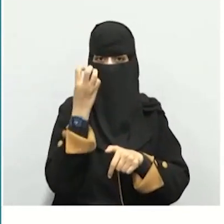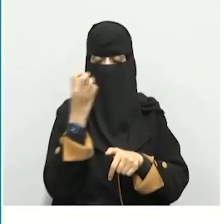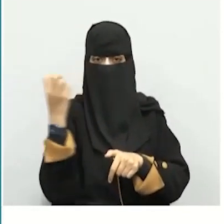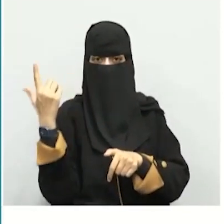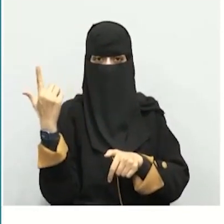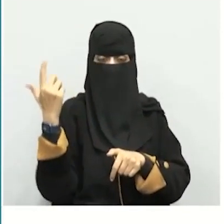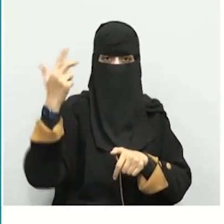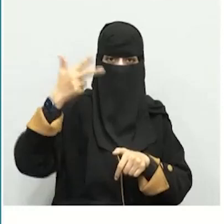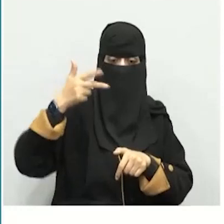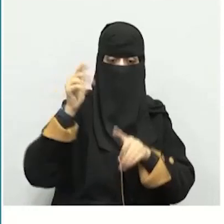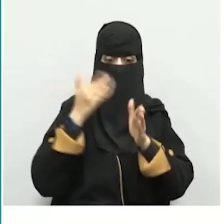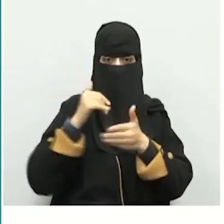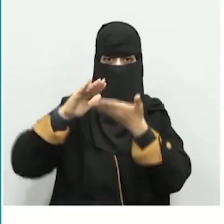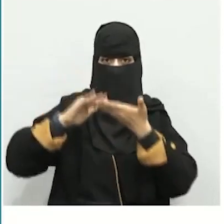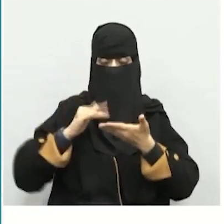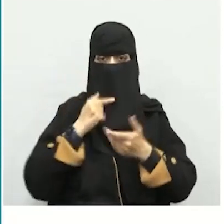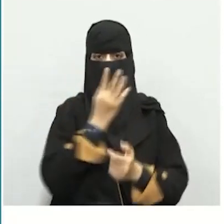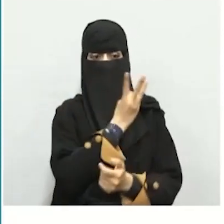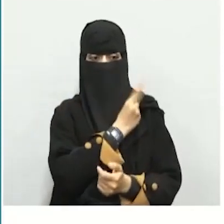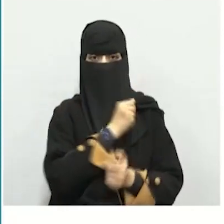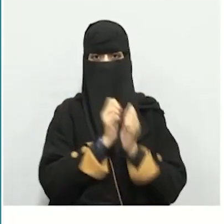الفلسطينيين وأسرهم.